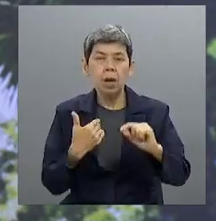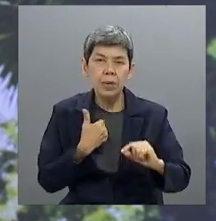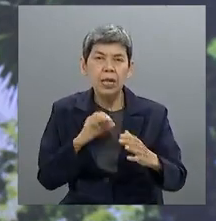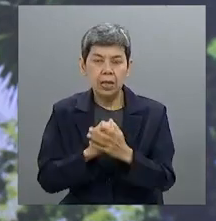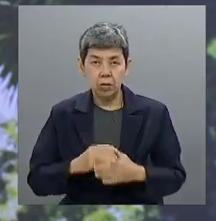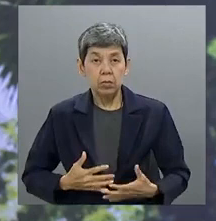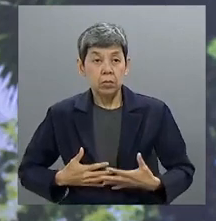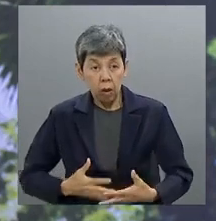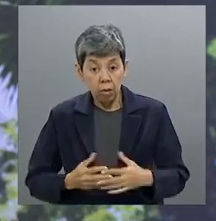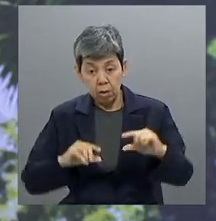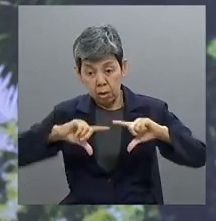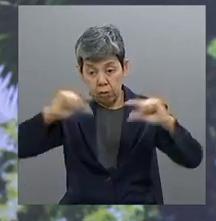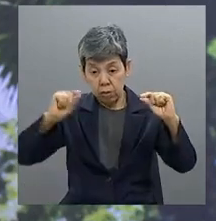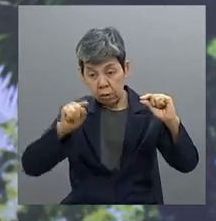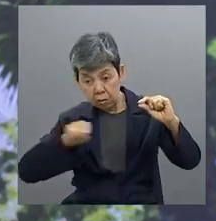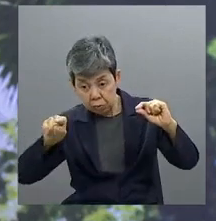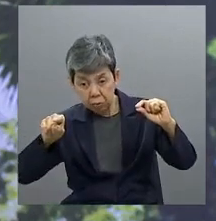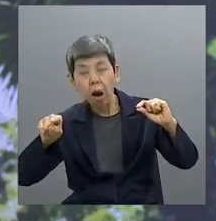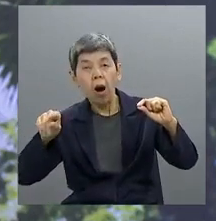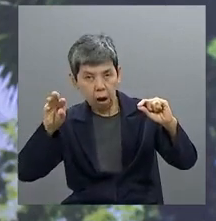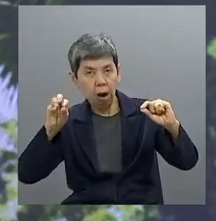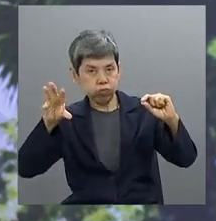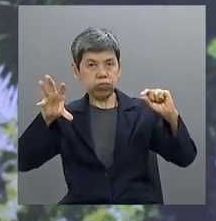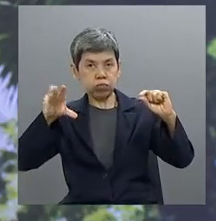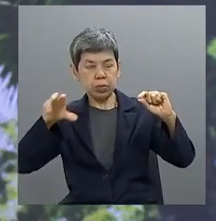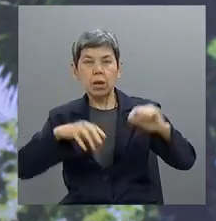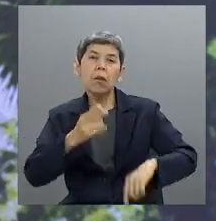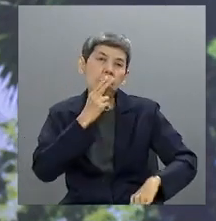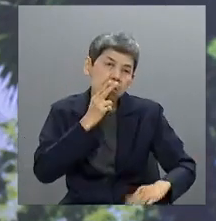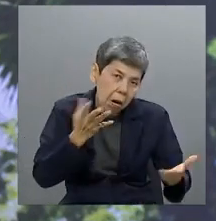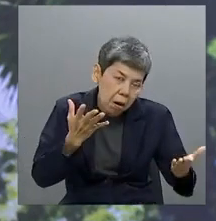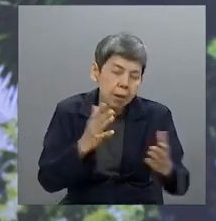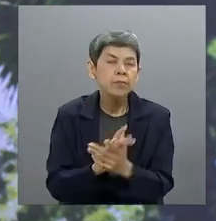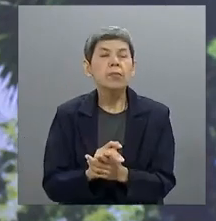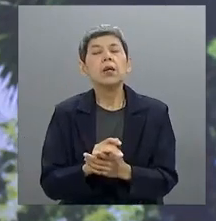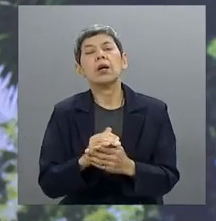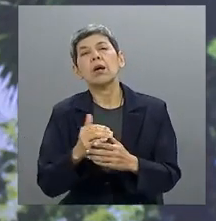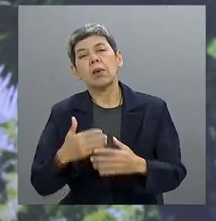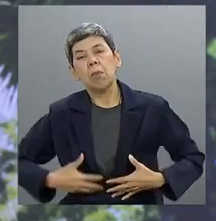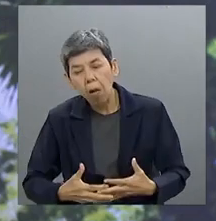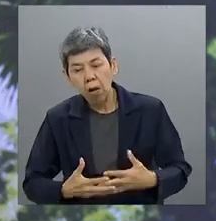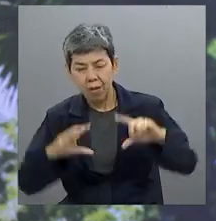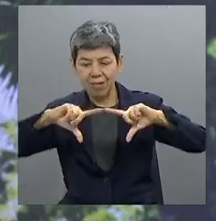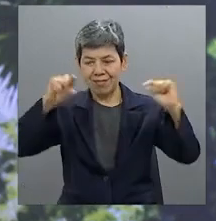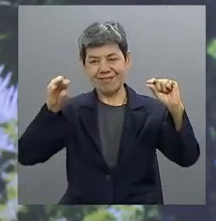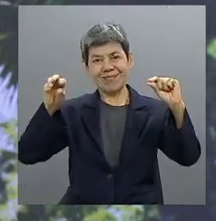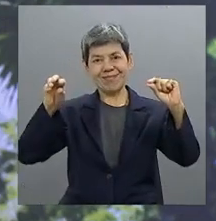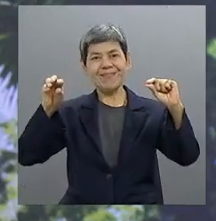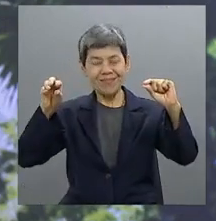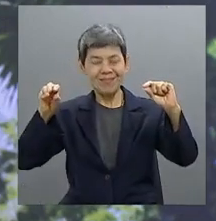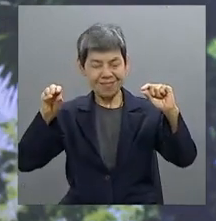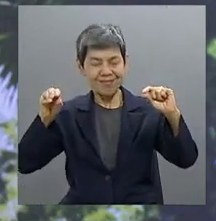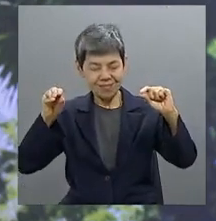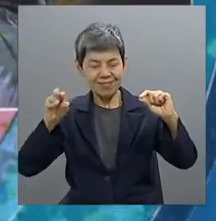มดลูกหรือที่ปีกมดลูกก็จะเยอะขึ้นคนที่สูบบุหรี่หรือมีประวัติเคยตั้งครรภ์นอกมดลูกมาก่อนอย่างเงี้ยค่ะก็จะมีความเสี่ยงที่เพิ่มขึ้นฉะ